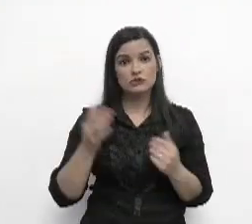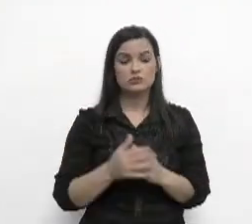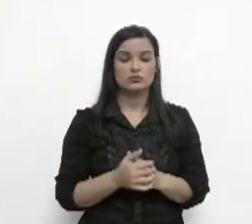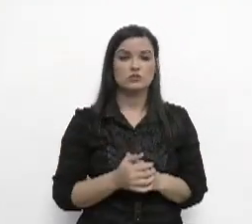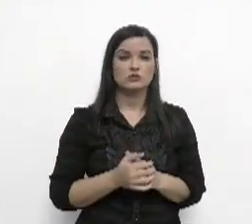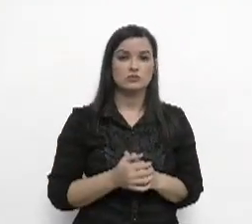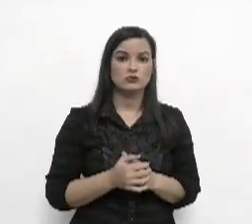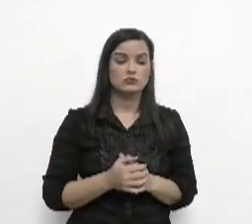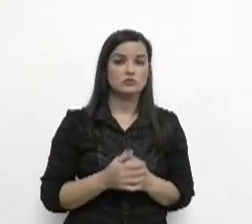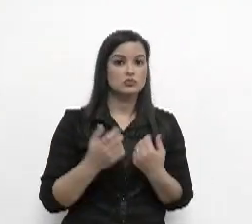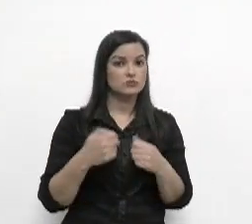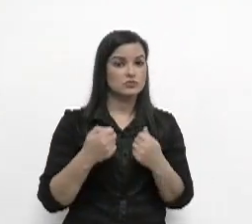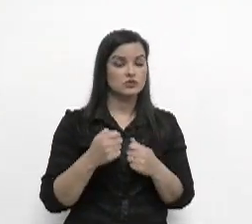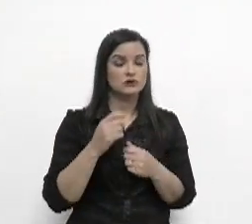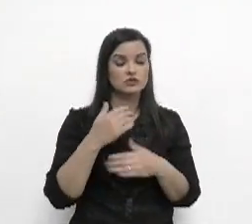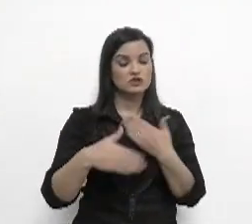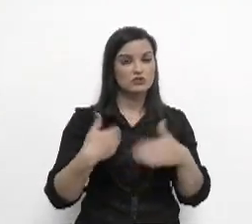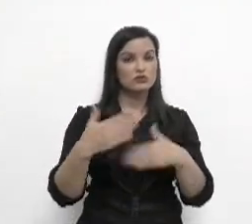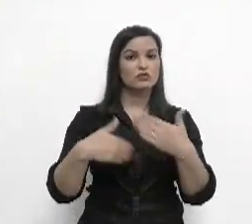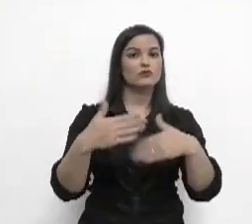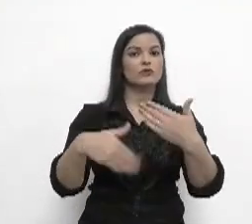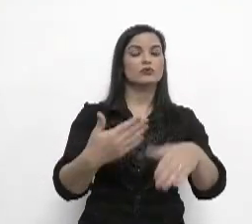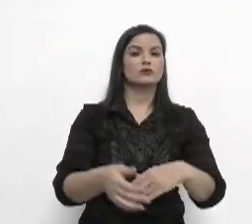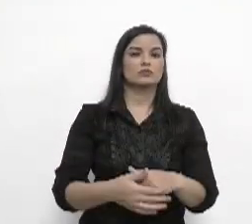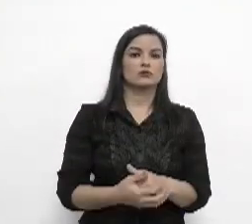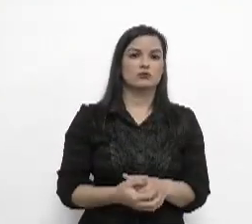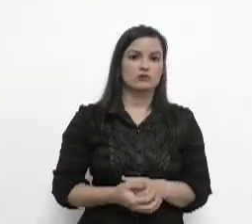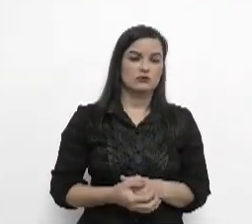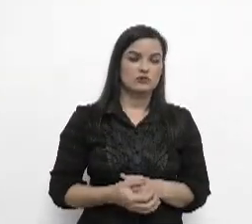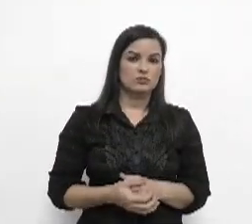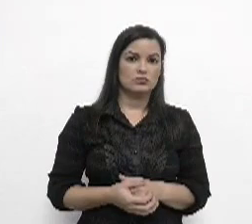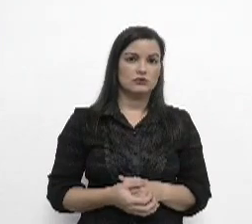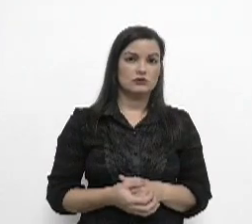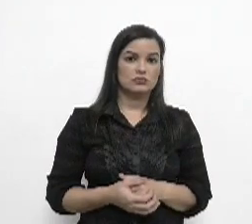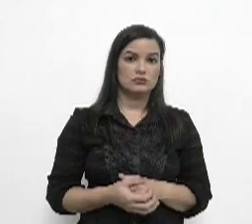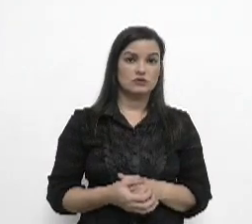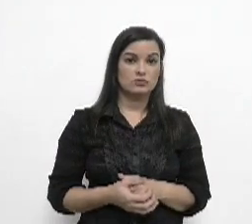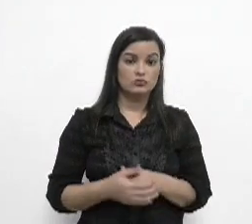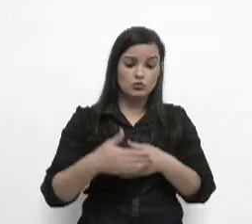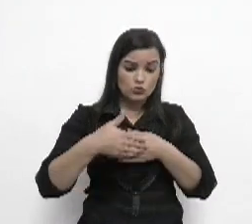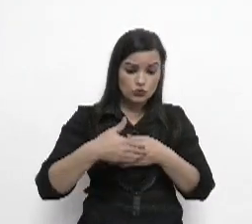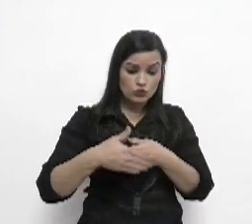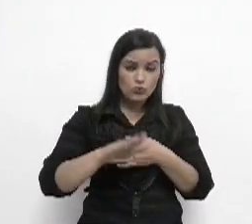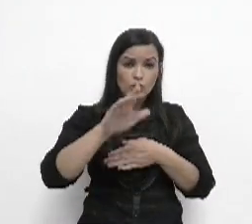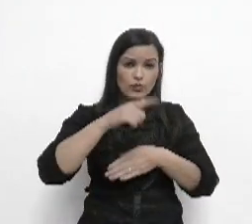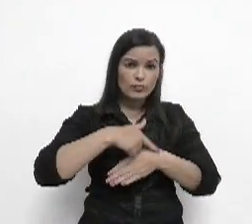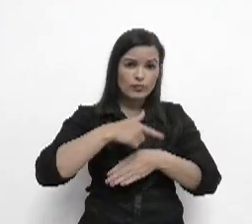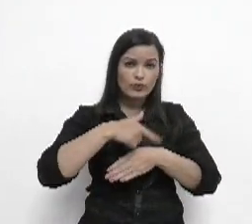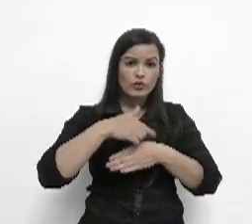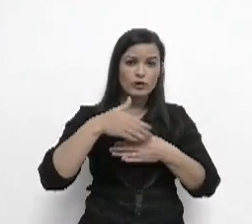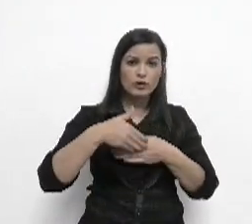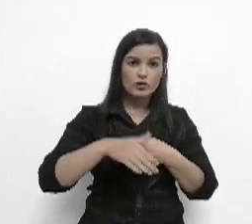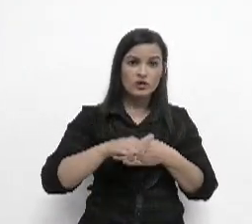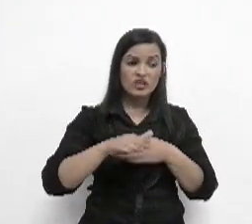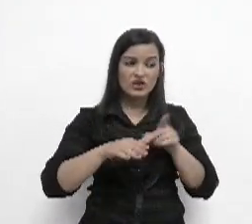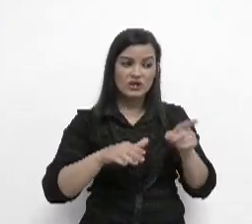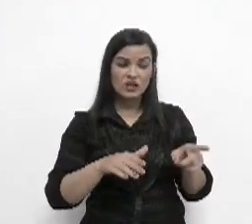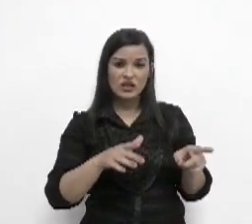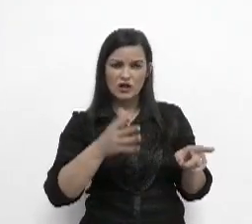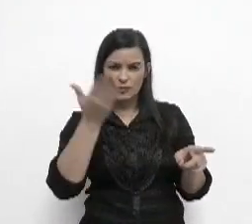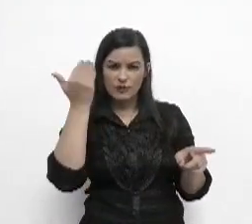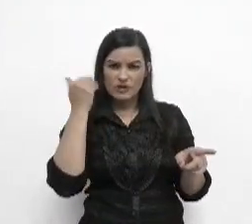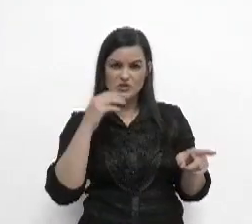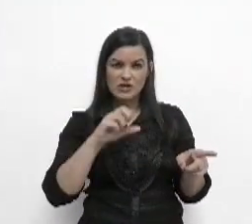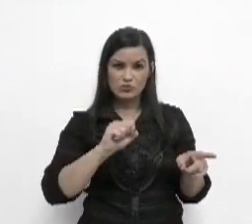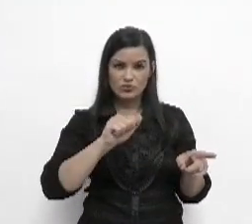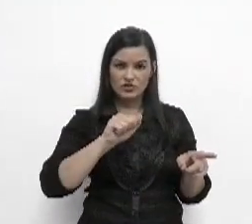해 아무것도 할 수 없도록 만드니까 사울은 하나님께 집중했습니다. A partir do momento que Deus cegou os olhos de Saulo, ele